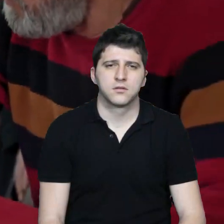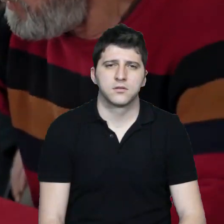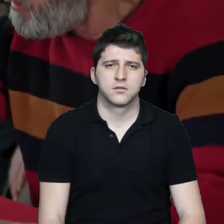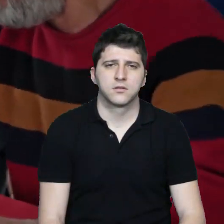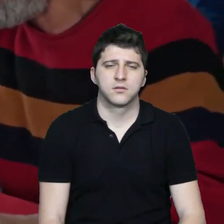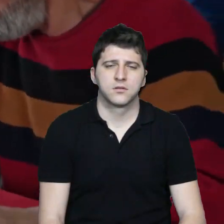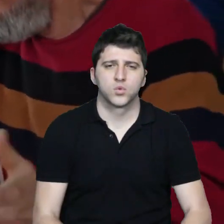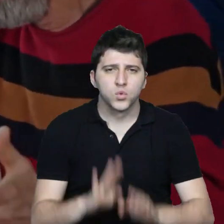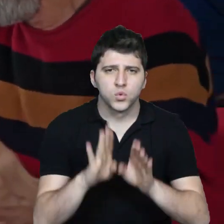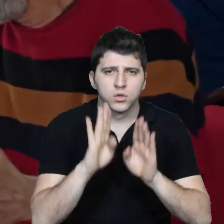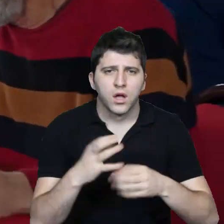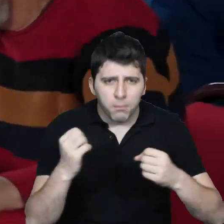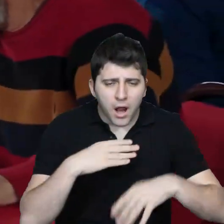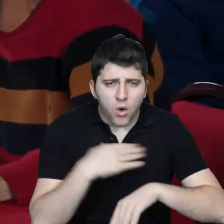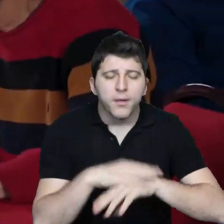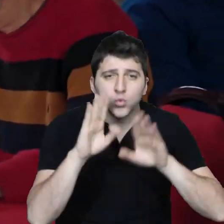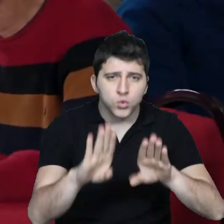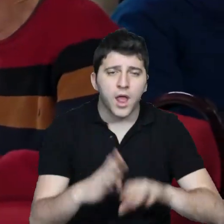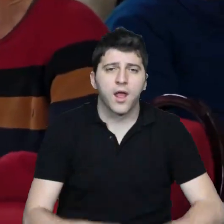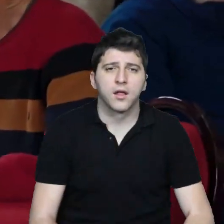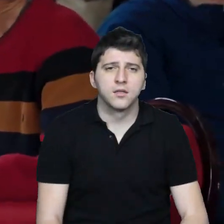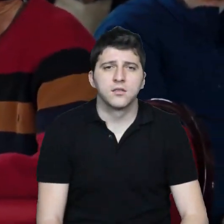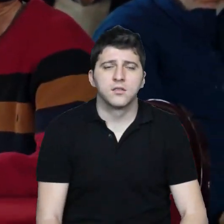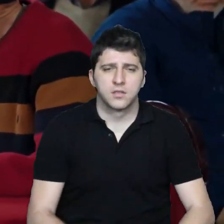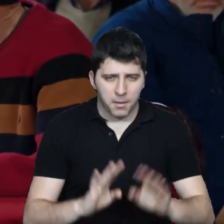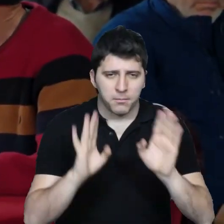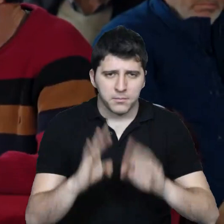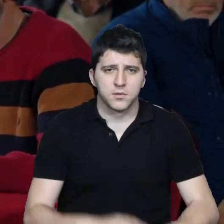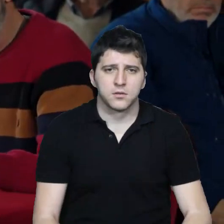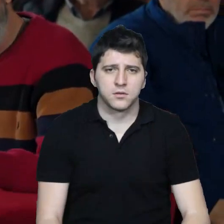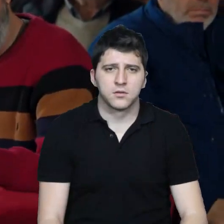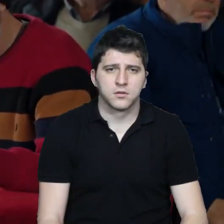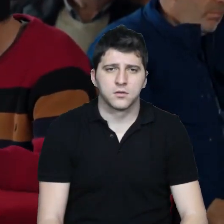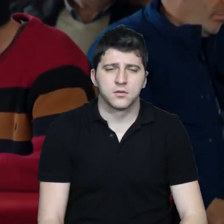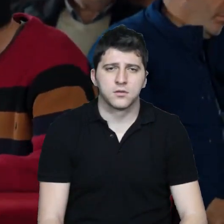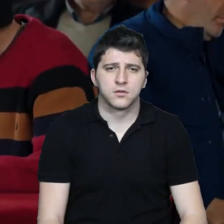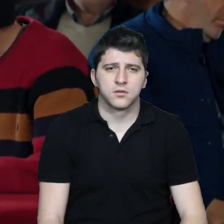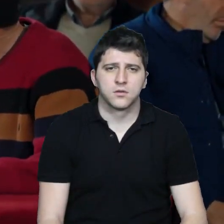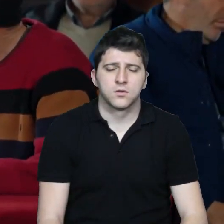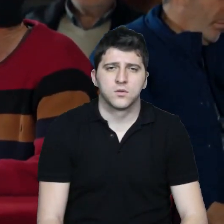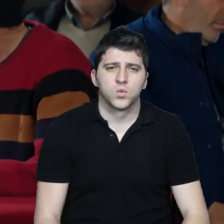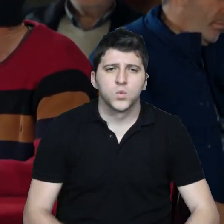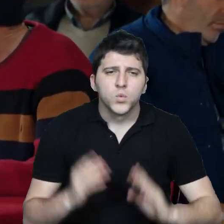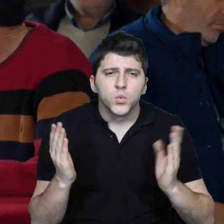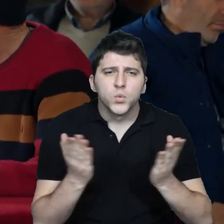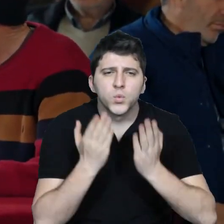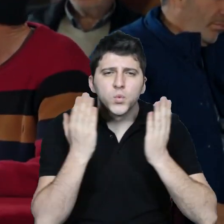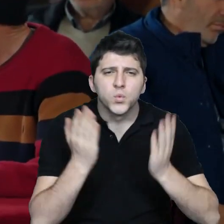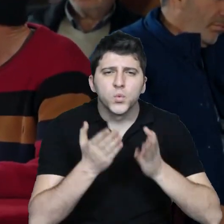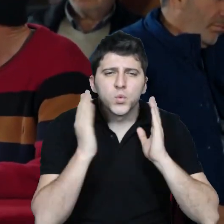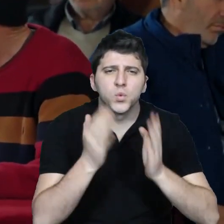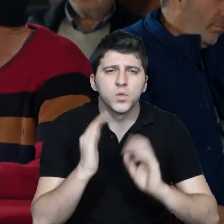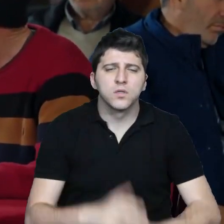ölçüyor. Dur ya, bırak onu ya. Dur ya, tamam. Adamın elini tutmuş sallıyor bir yandan. Çıkardı